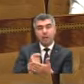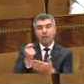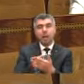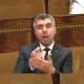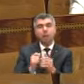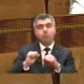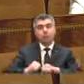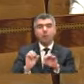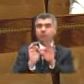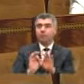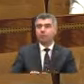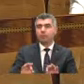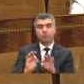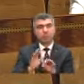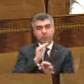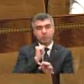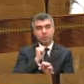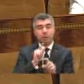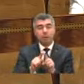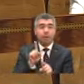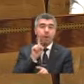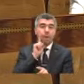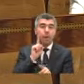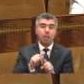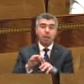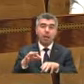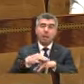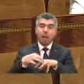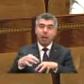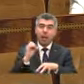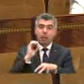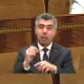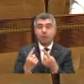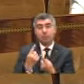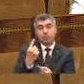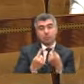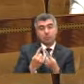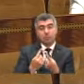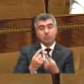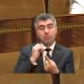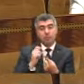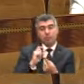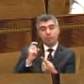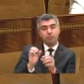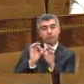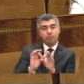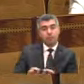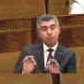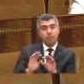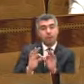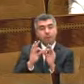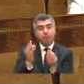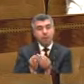المتعلقة به، حرمان المرأة من التعويض عن المتعة عند تقدمها بطلب تطليق الشقاق، صعوبة مسطرة التكفل العائلي،